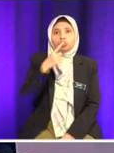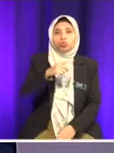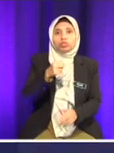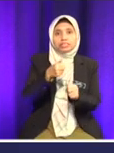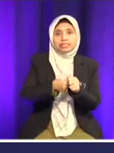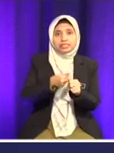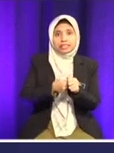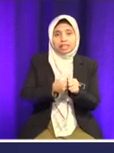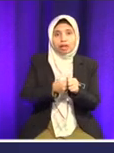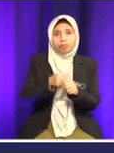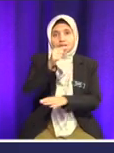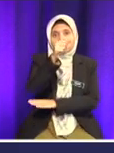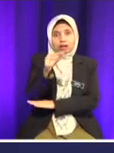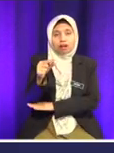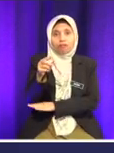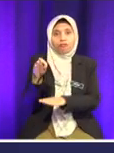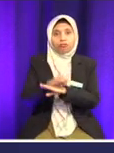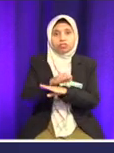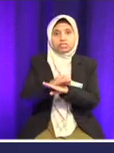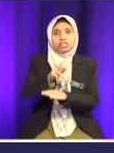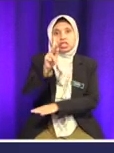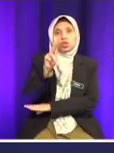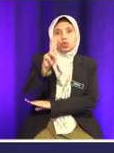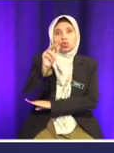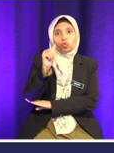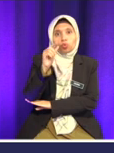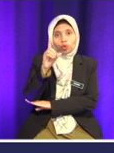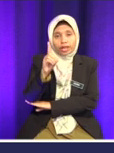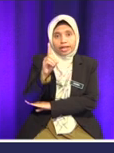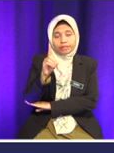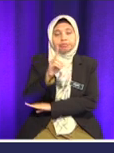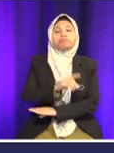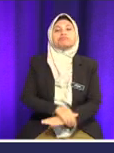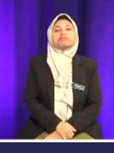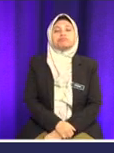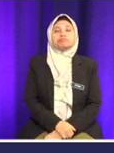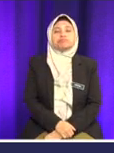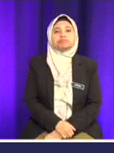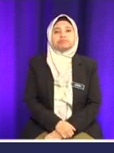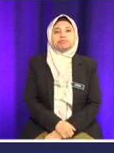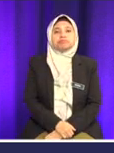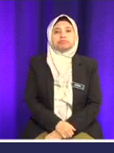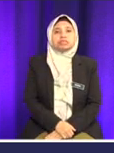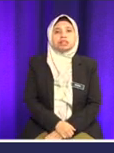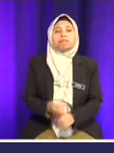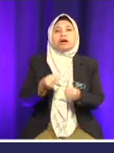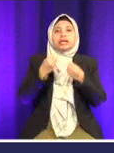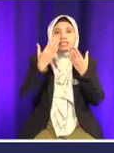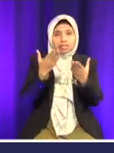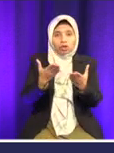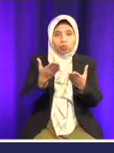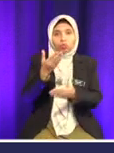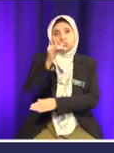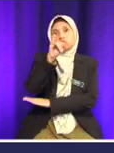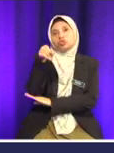fungsi kuadrating fx = e x konsep 2 + bx + C di bawah Nyatakan julid